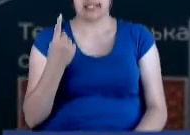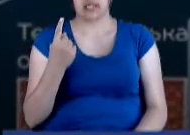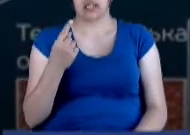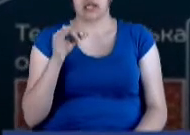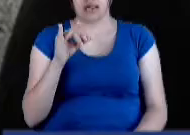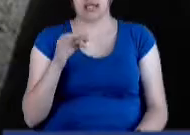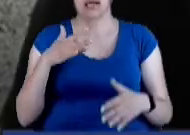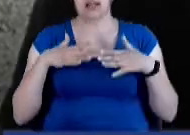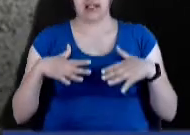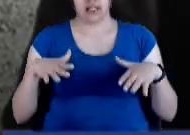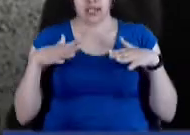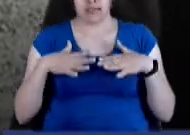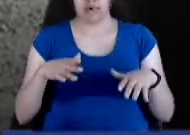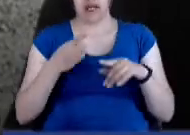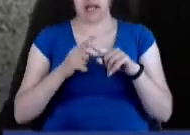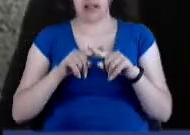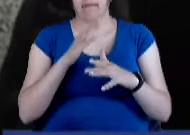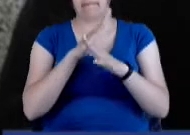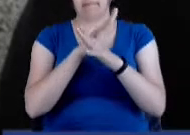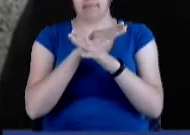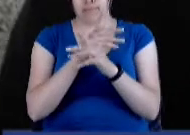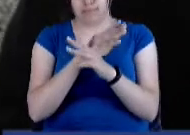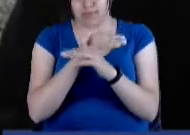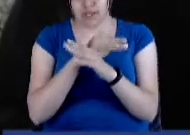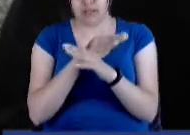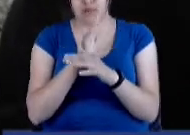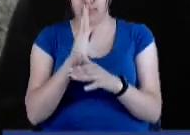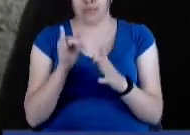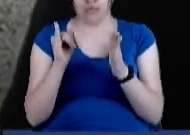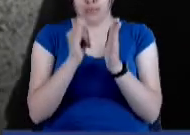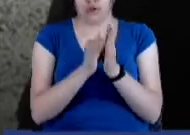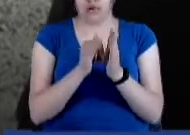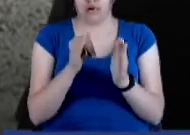Крим. В даних птицях будуть встановлюватися в кожен лазерний проєктор,